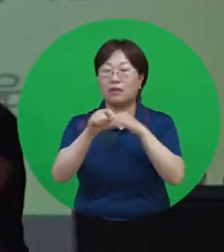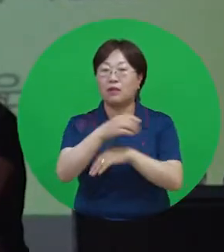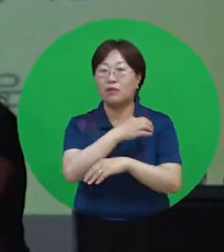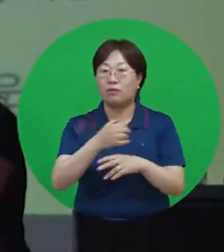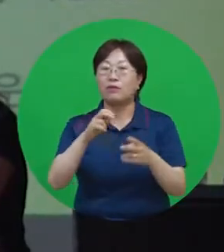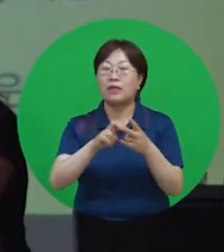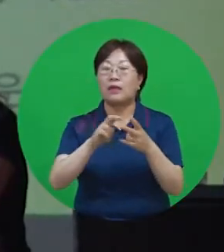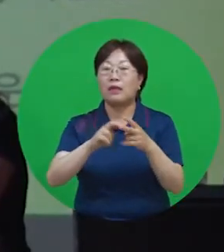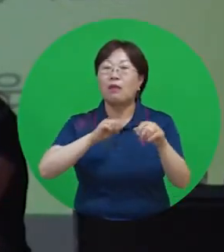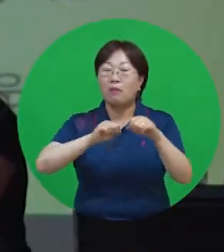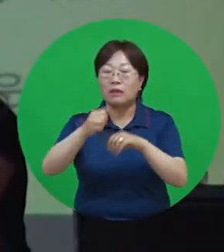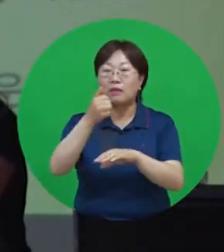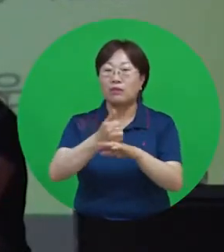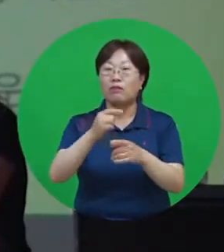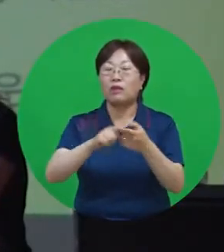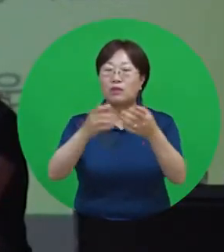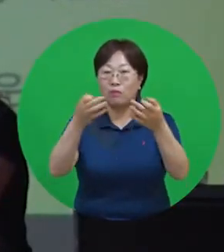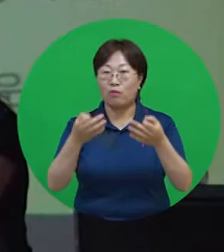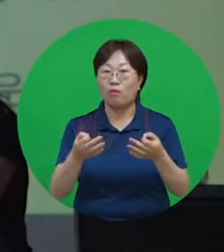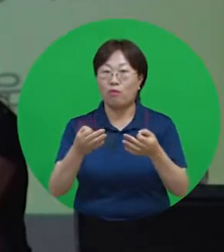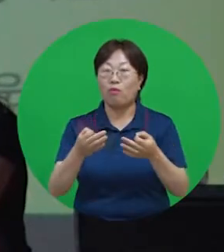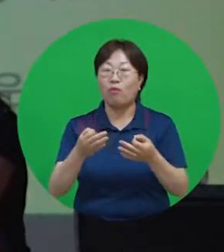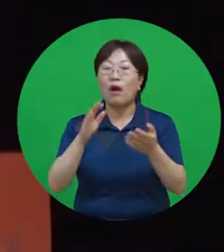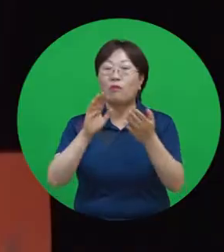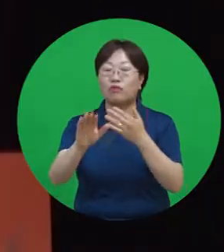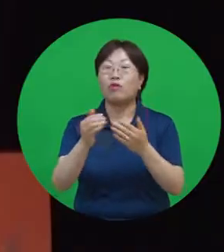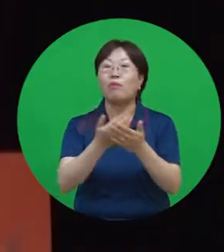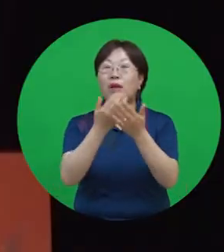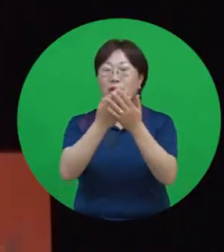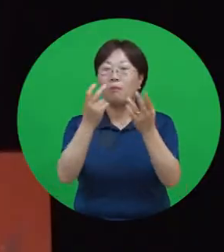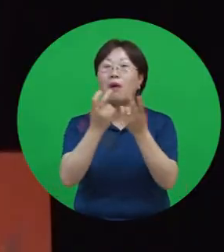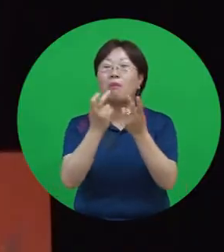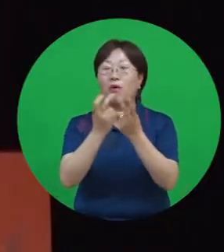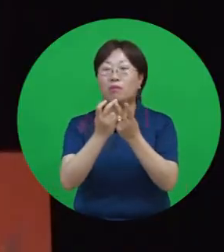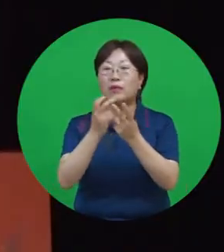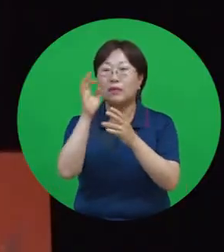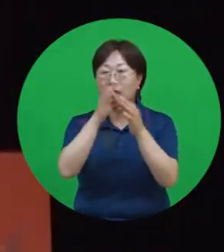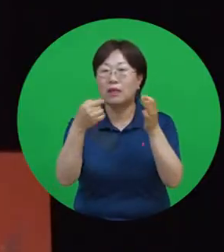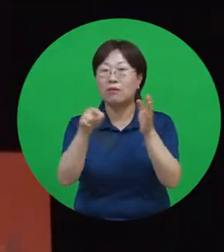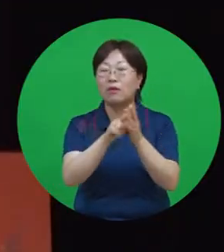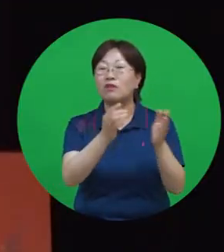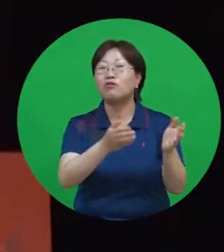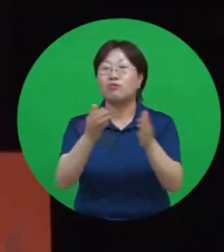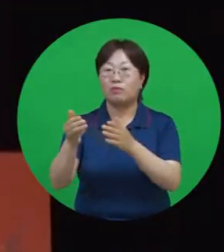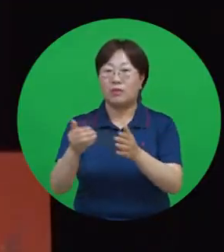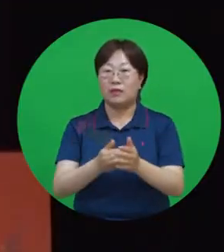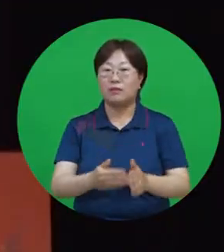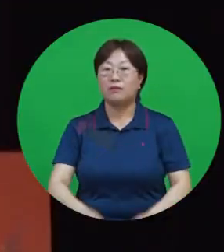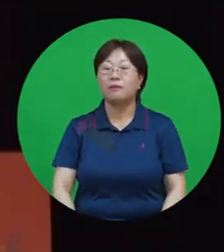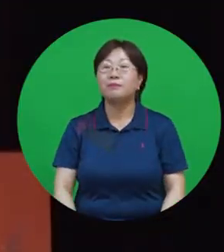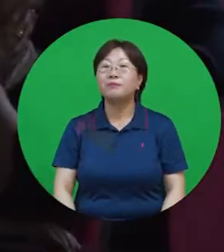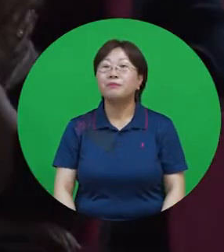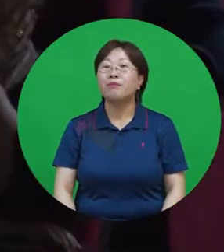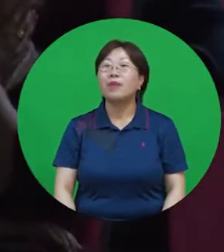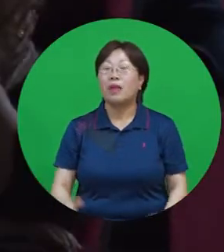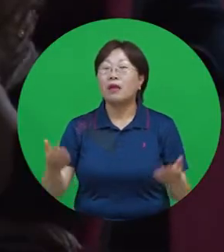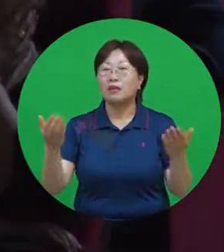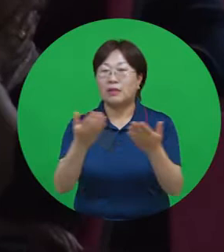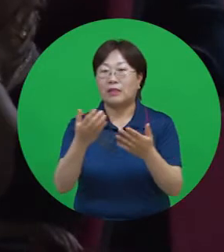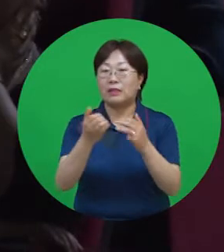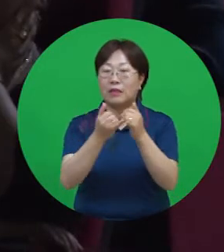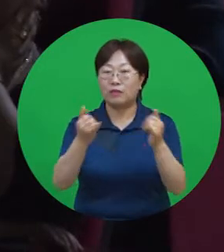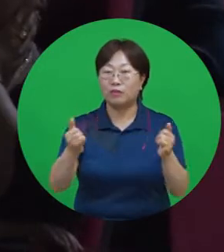찾아가는 동준이 센터의 활동 성과를 돌아보고 앞으로의 발전 방안도 모색하기 위해 마련된 는데요